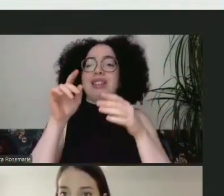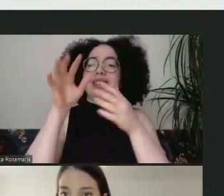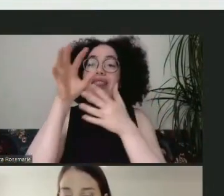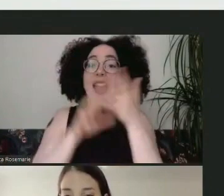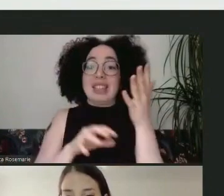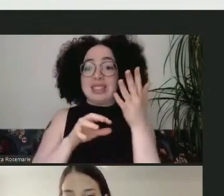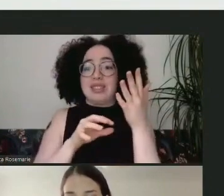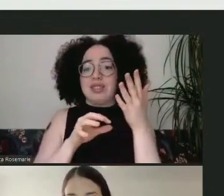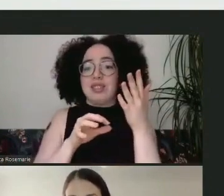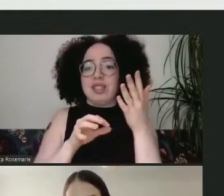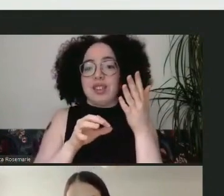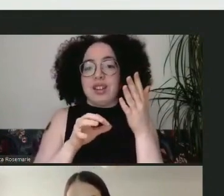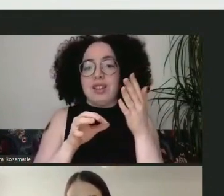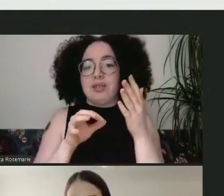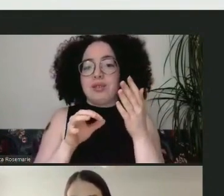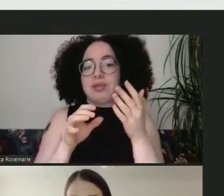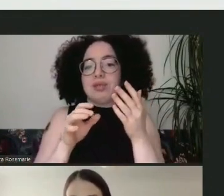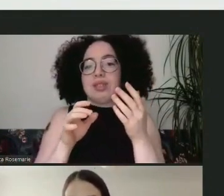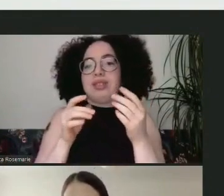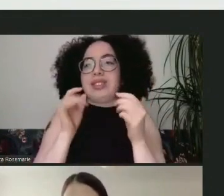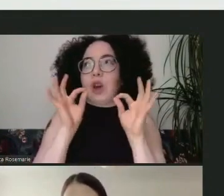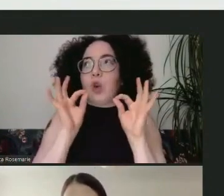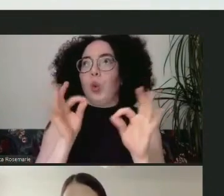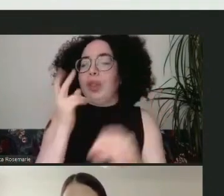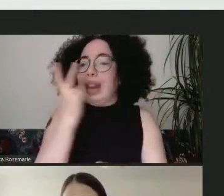Es ist auch wichtig, dass der Text